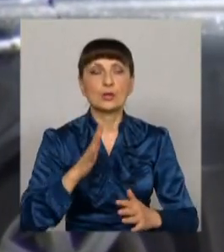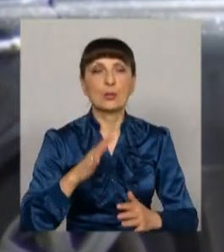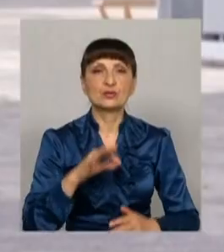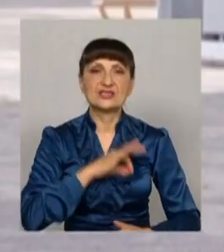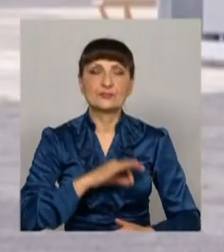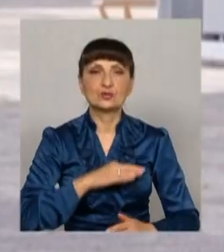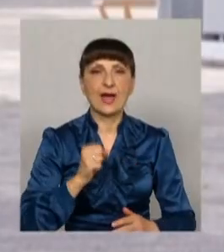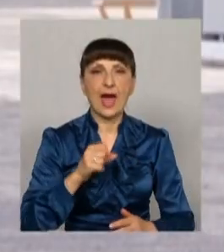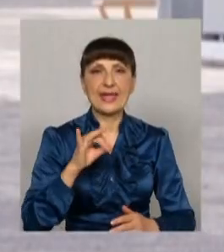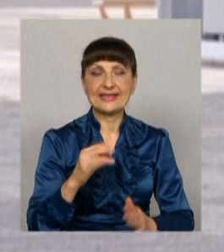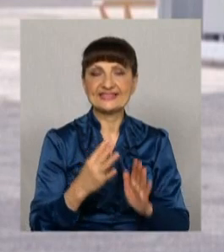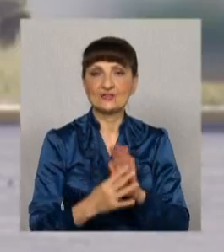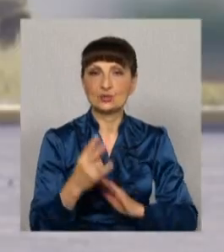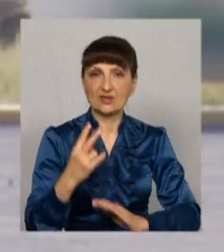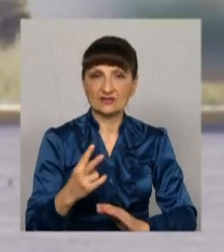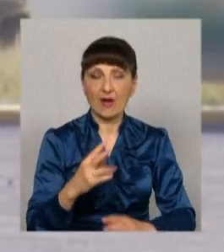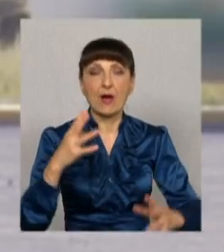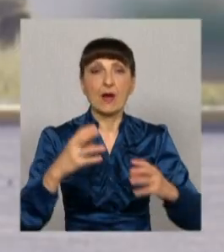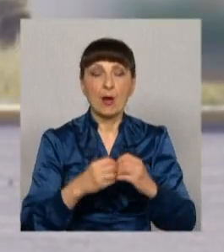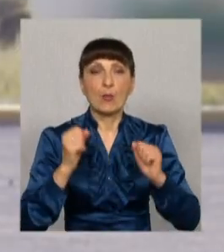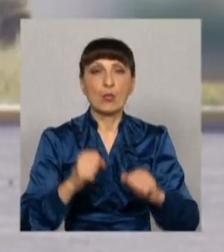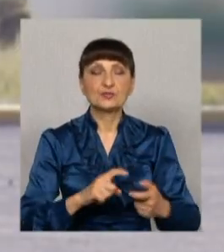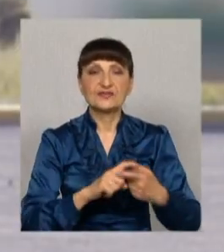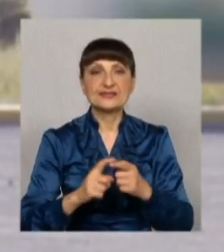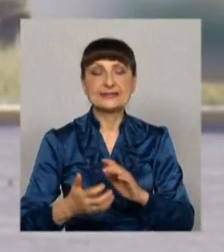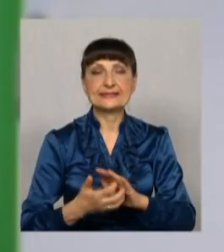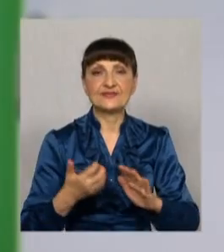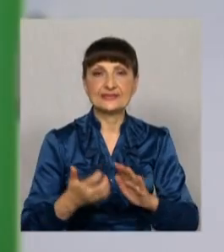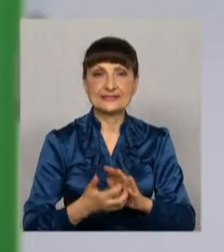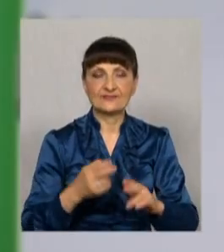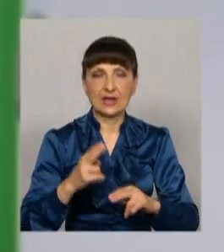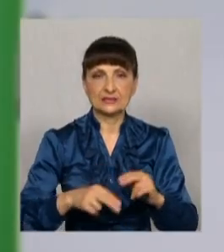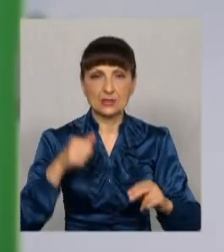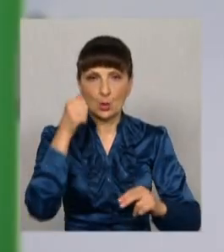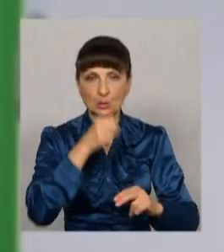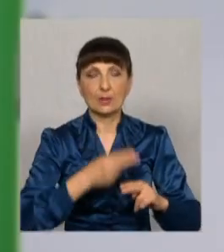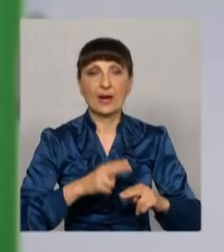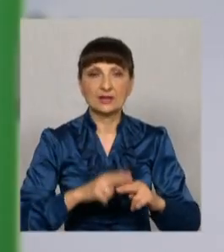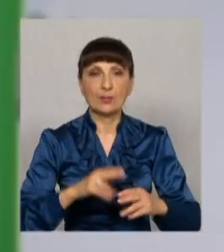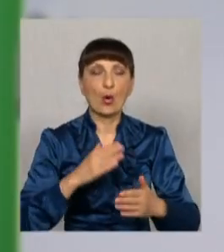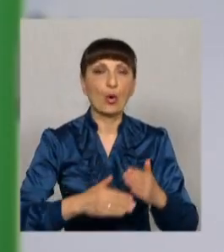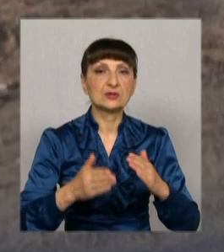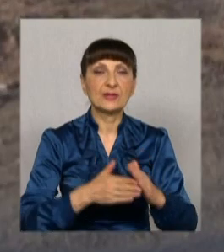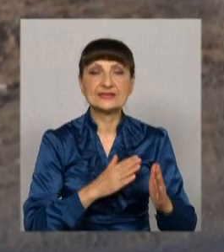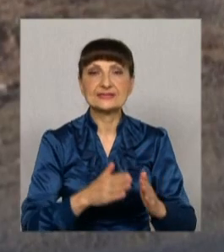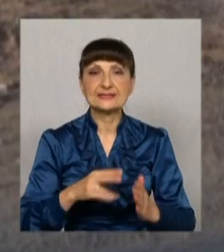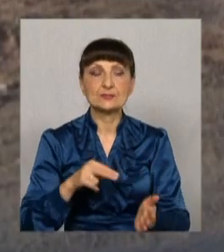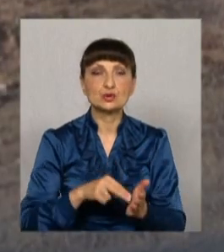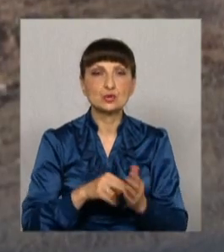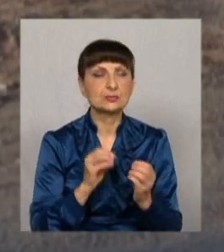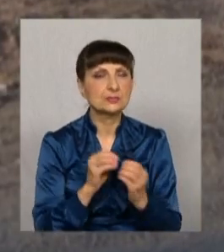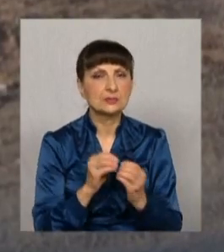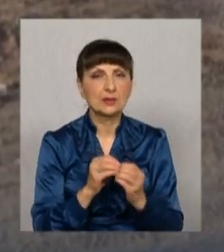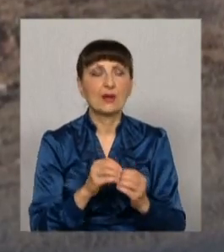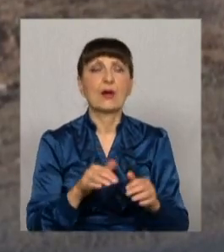потреблять АИ-92. Это, в свою очередь, может привести к его дефициту в конце года. Поэтому отмена системы стабилизации цен –